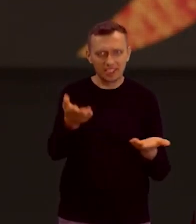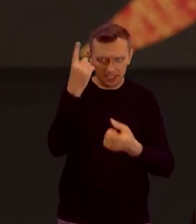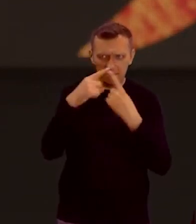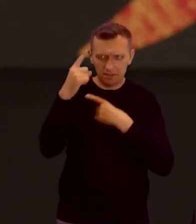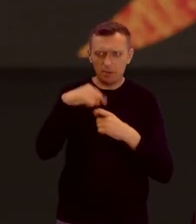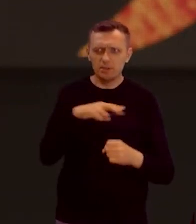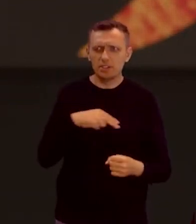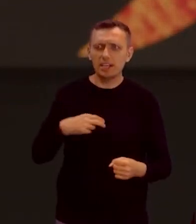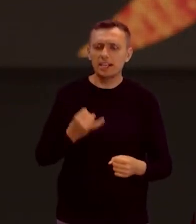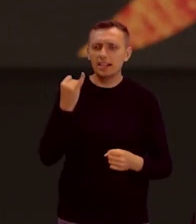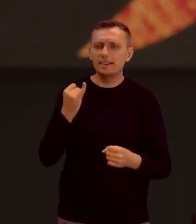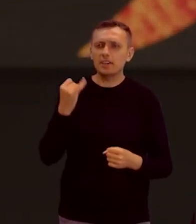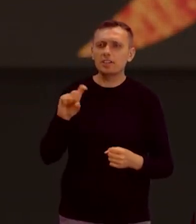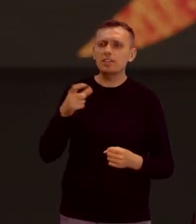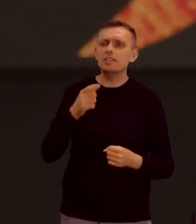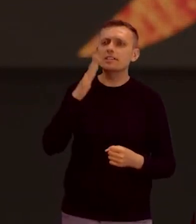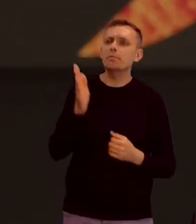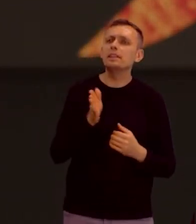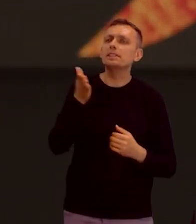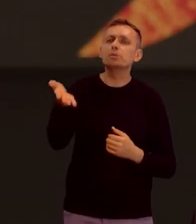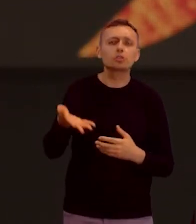w przyszłości będą prezydentami.